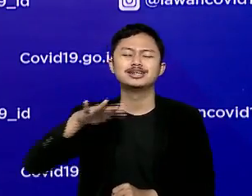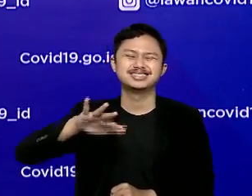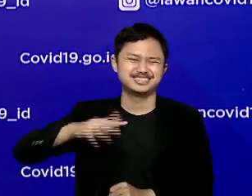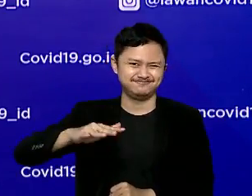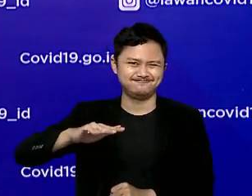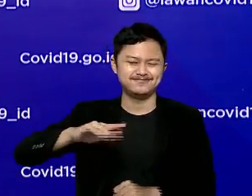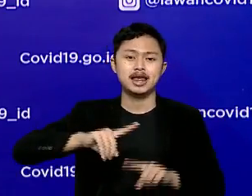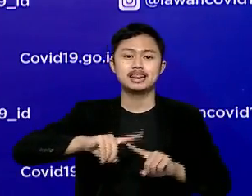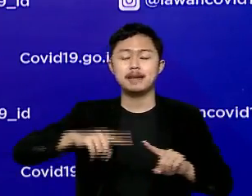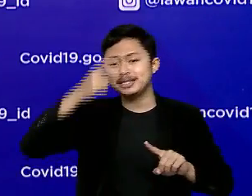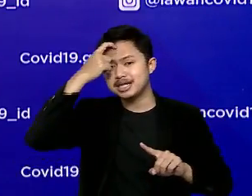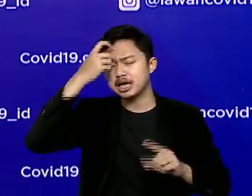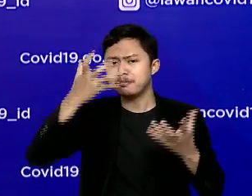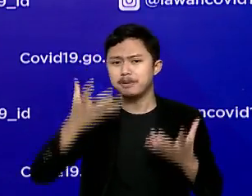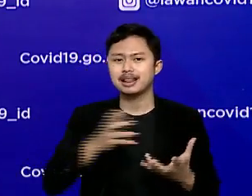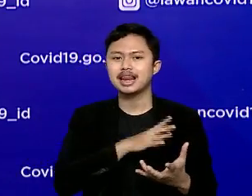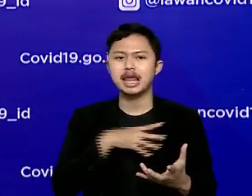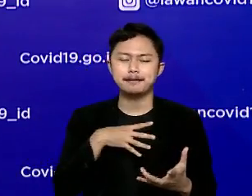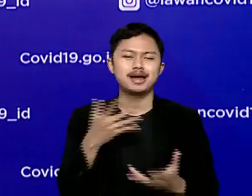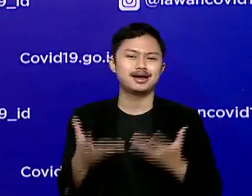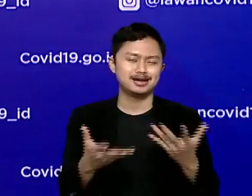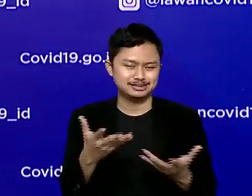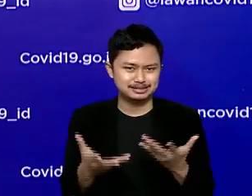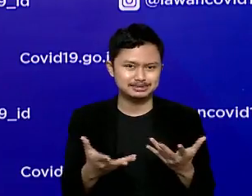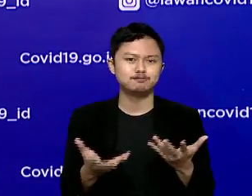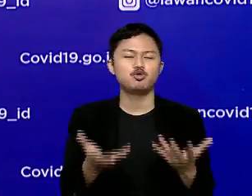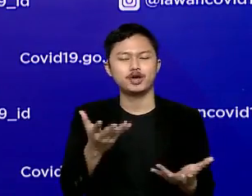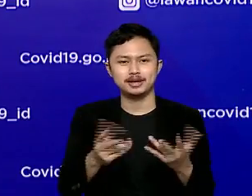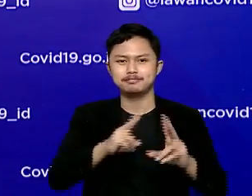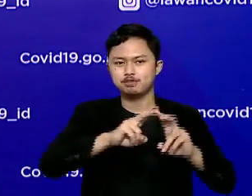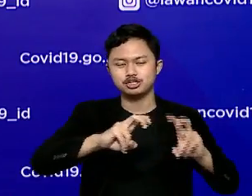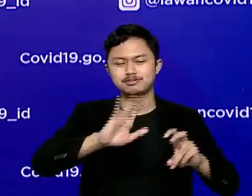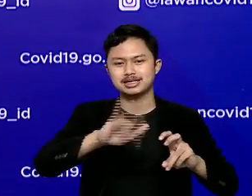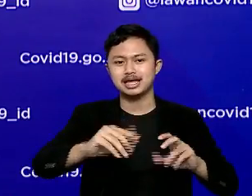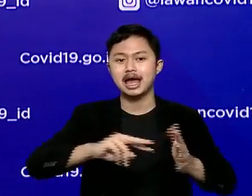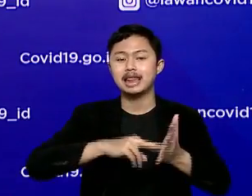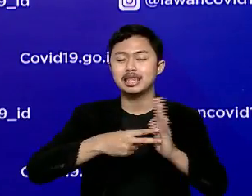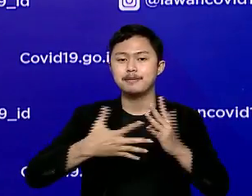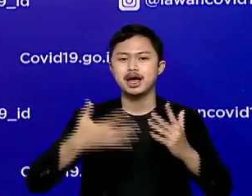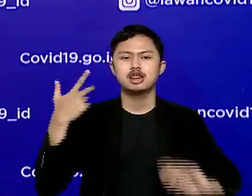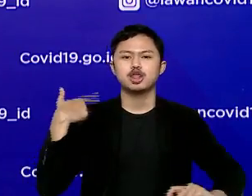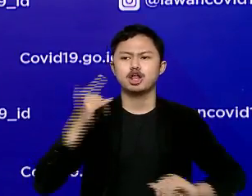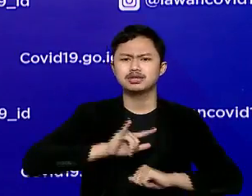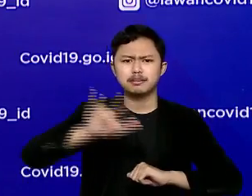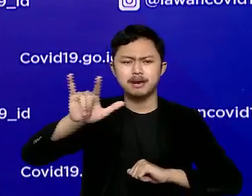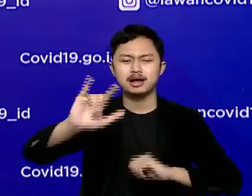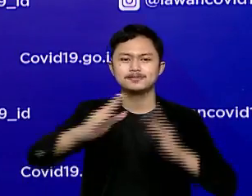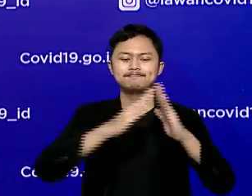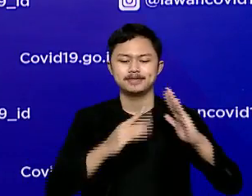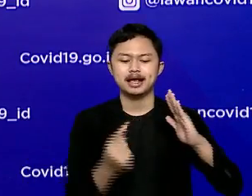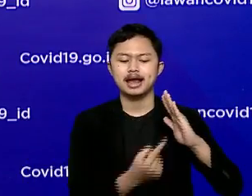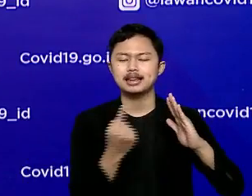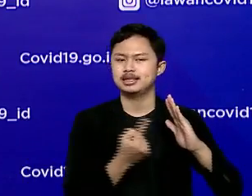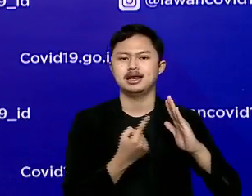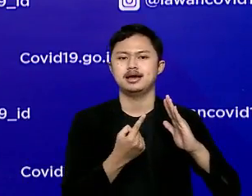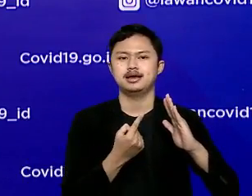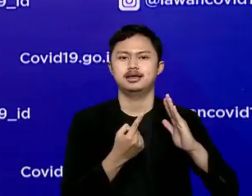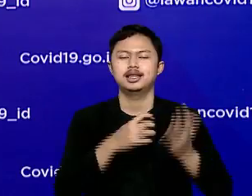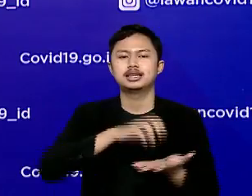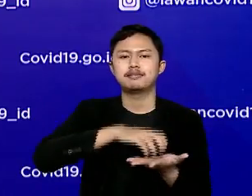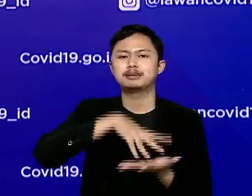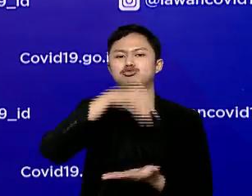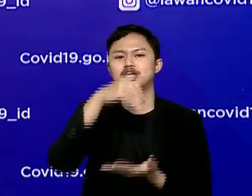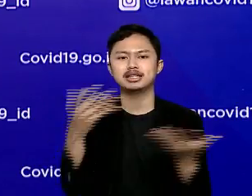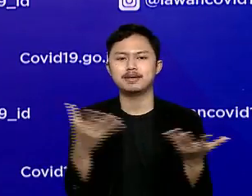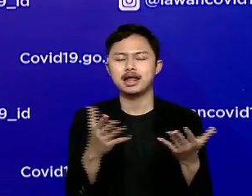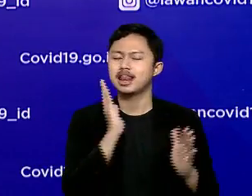adalah pelaksanaan karantina yang ketat, baik di tempat terpusat maupun yang karena kewajibannya diperbolehkan karantina